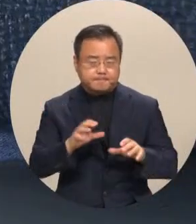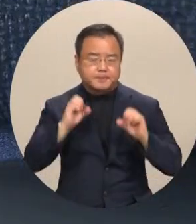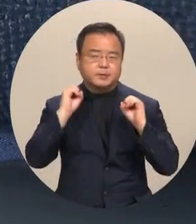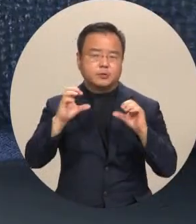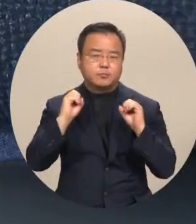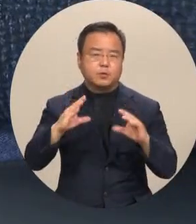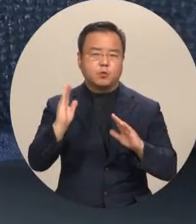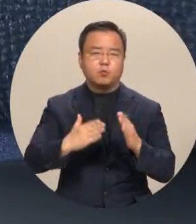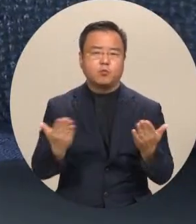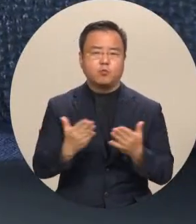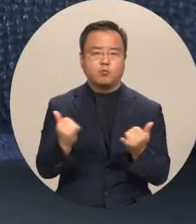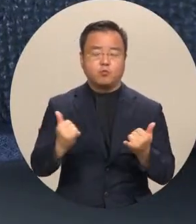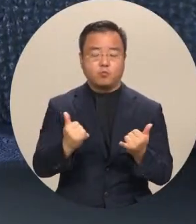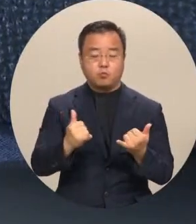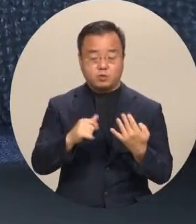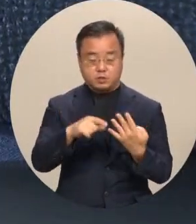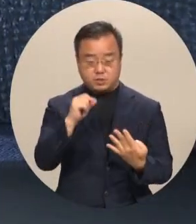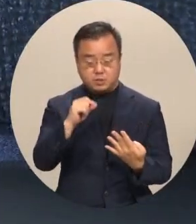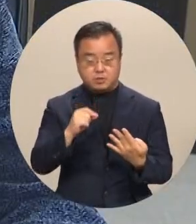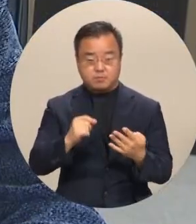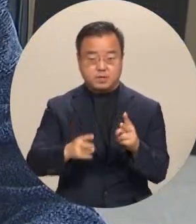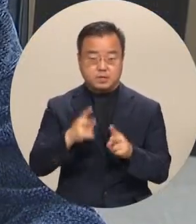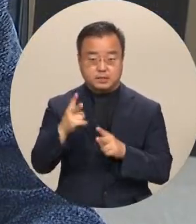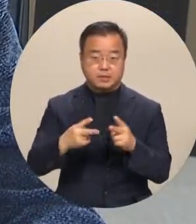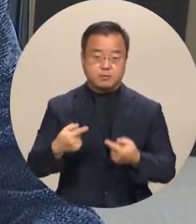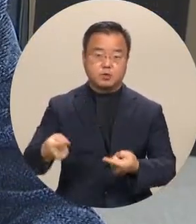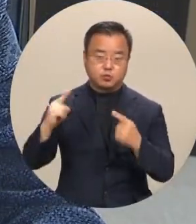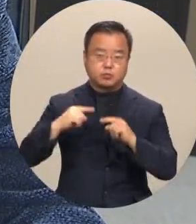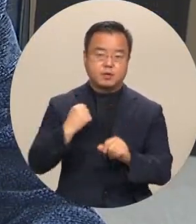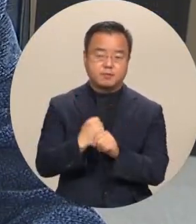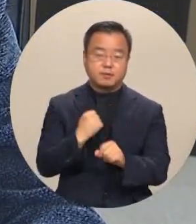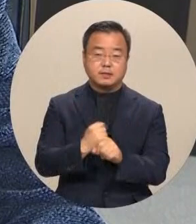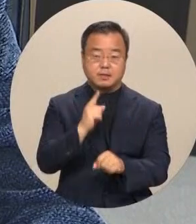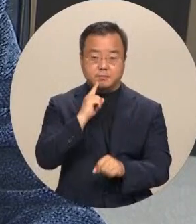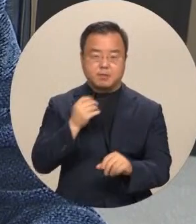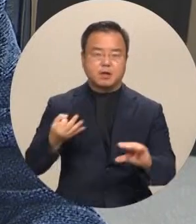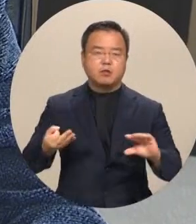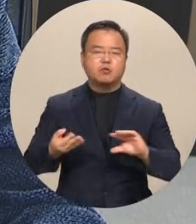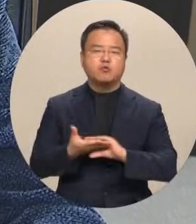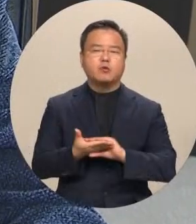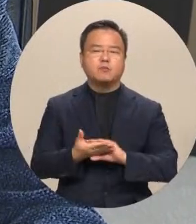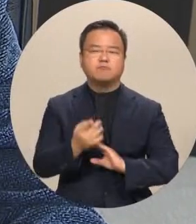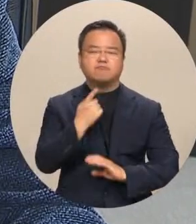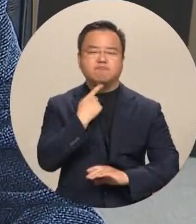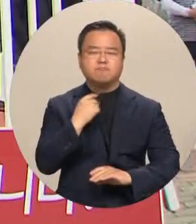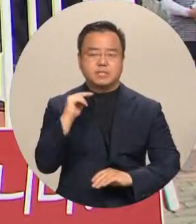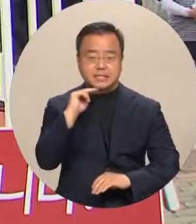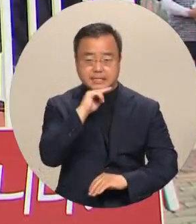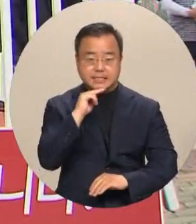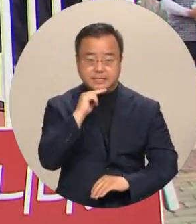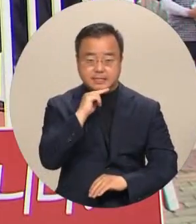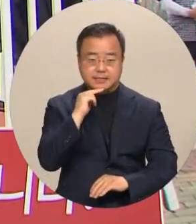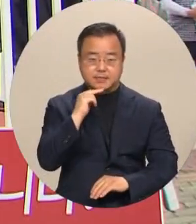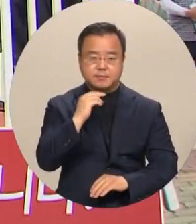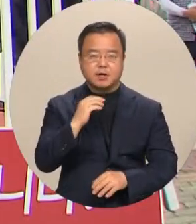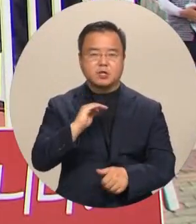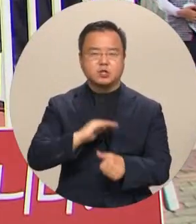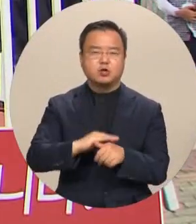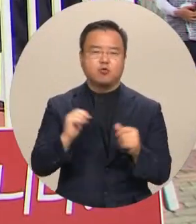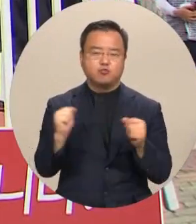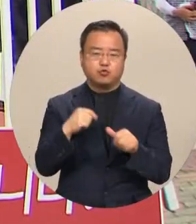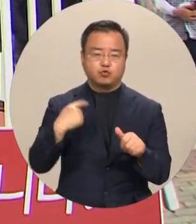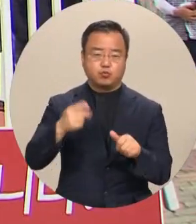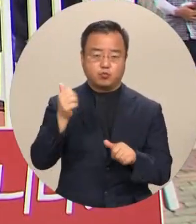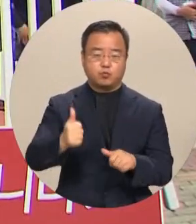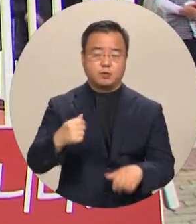공무원 임용이나 사업의 해준다 조건으로 뇌물을 받은 혐의가 있습니다 임종식 경북 교육감도 지난